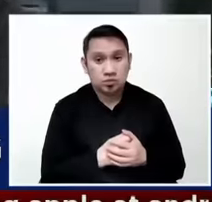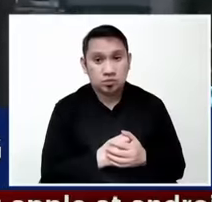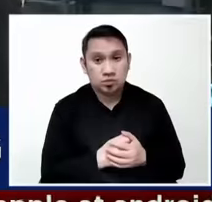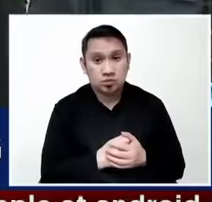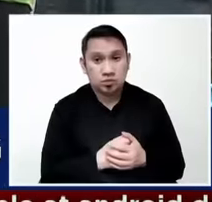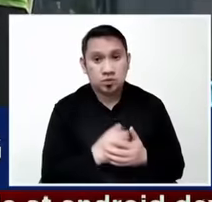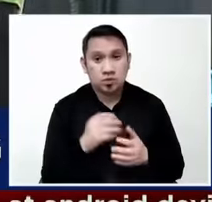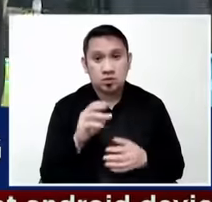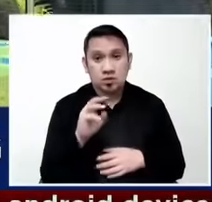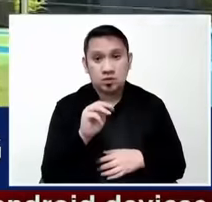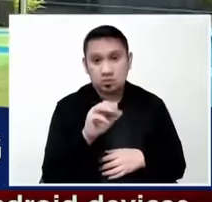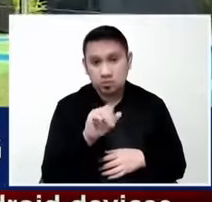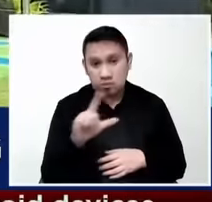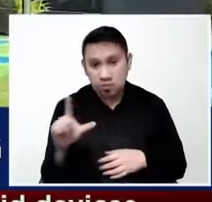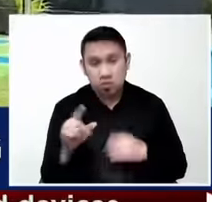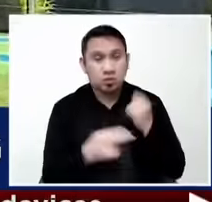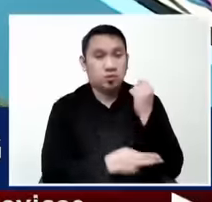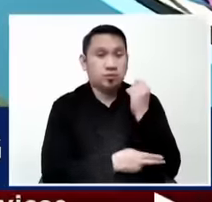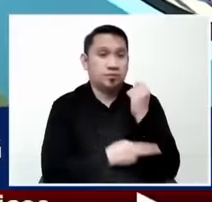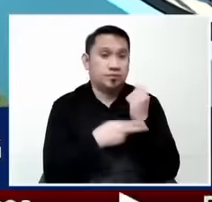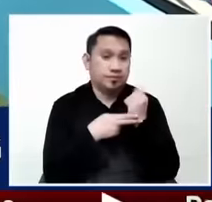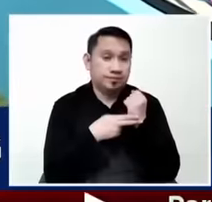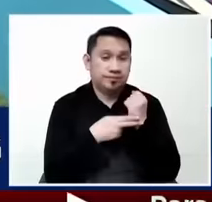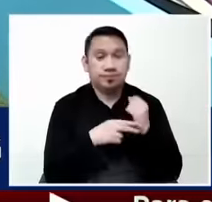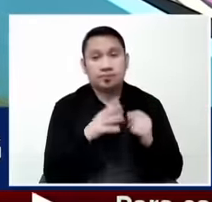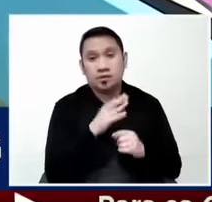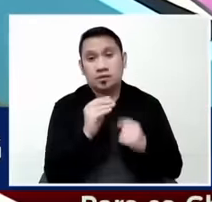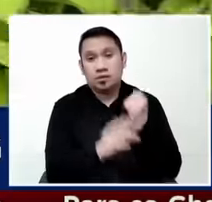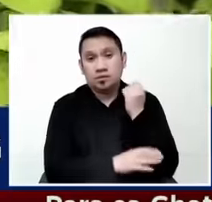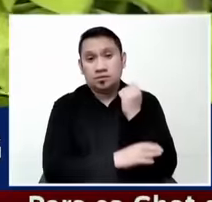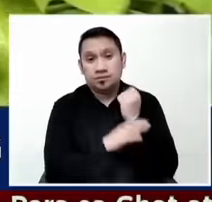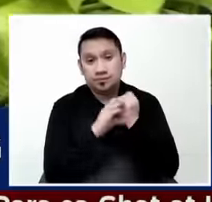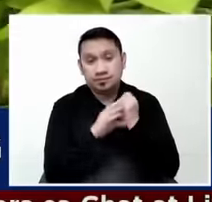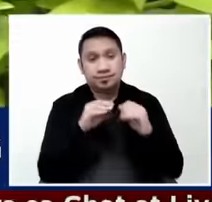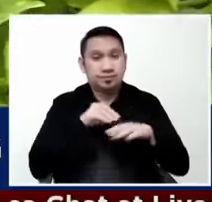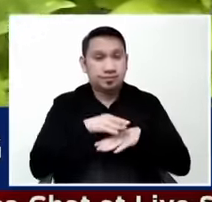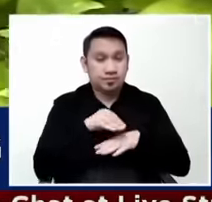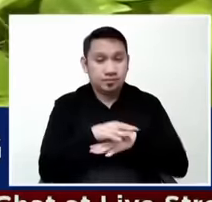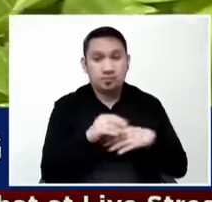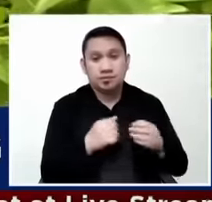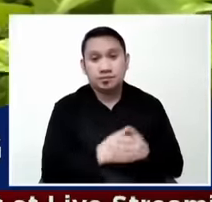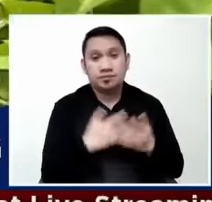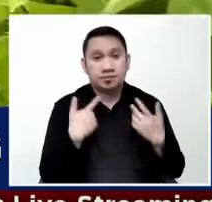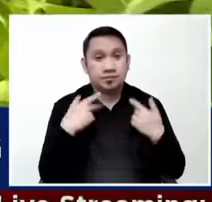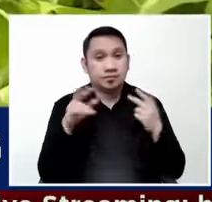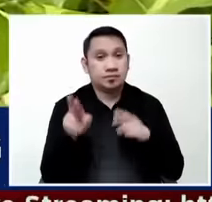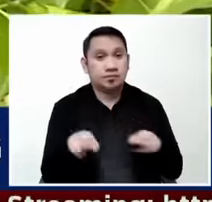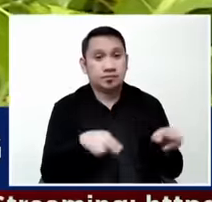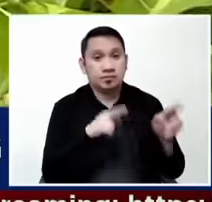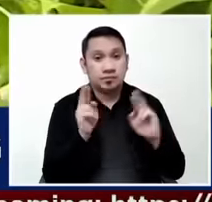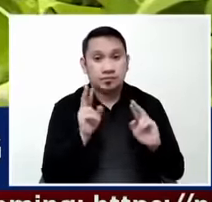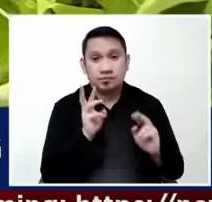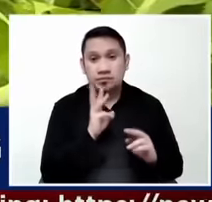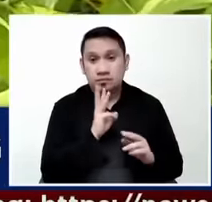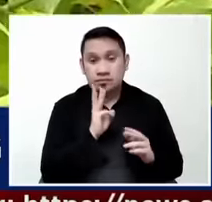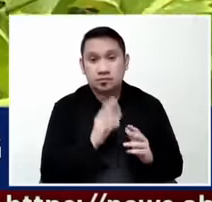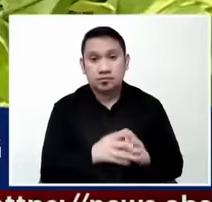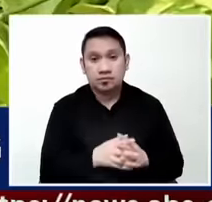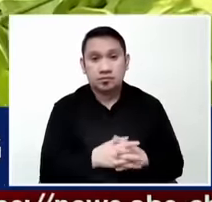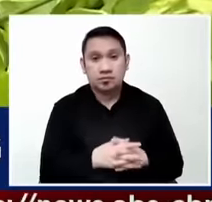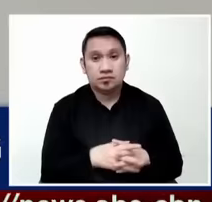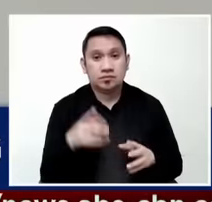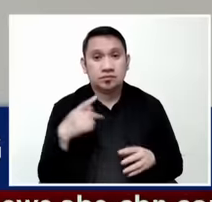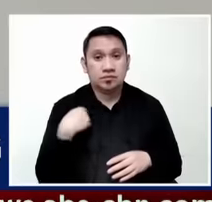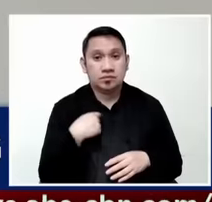mga malls, hotels at residences. Ang winning diskarte nila, mag-recycle ng tubig. We invested